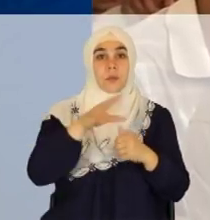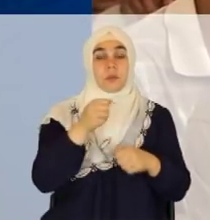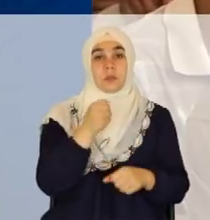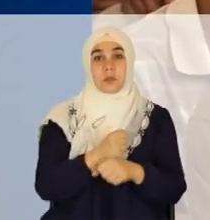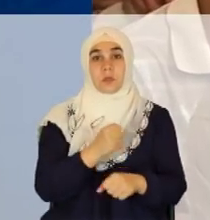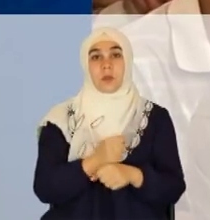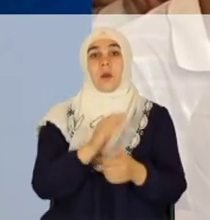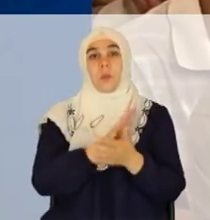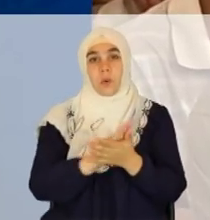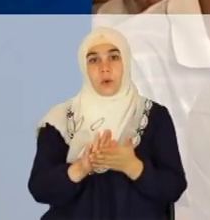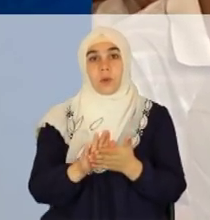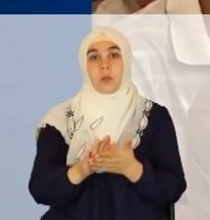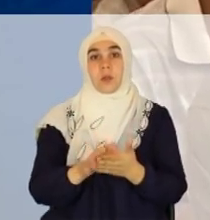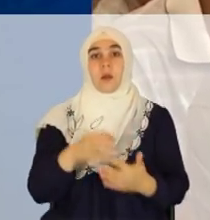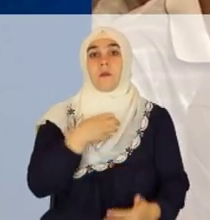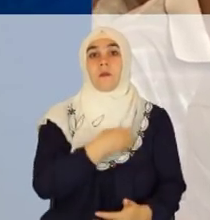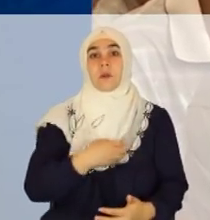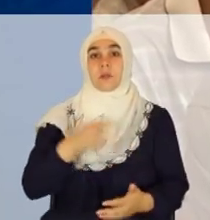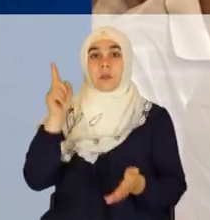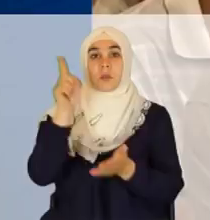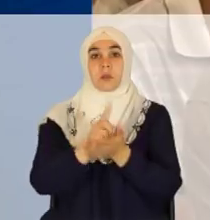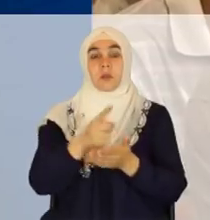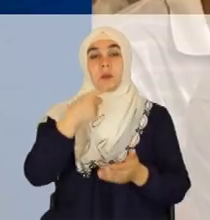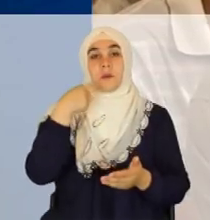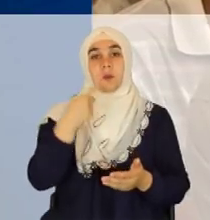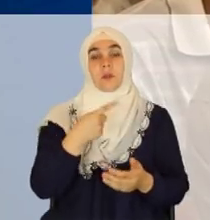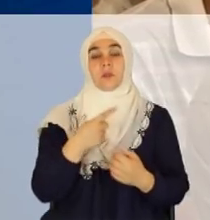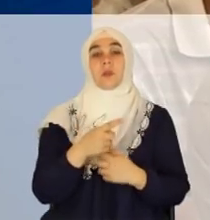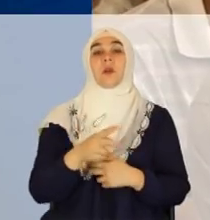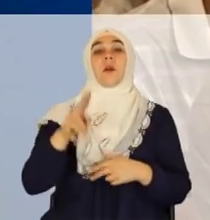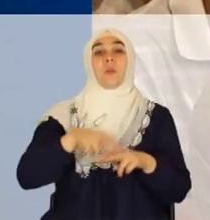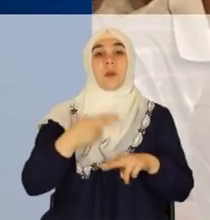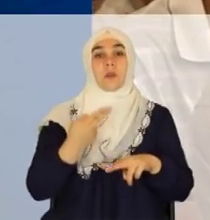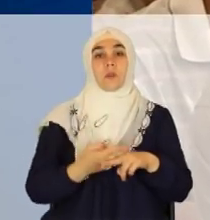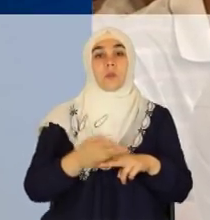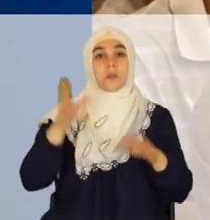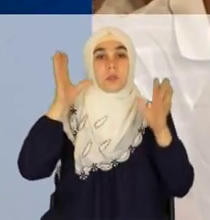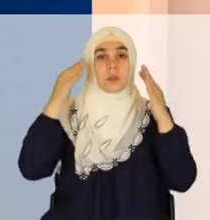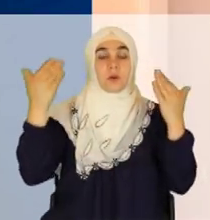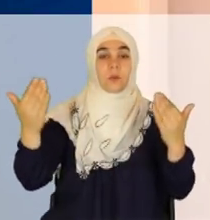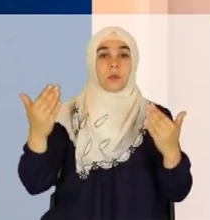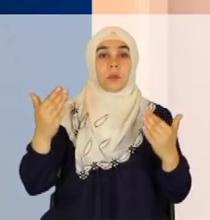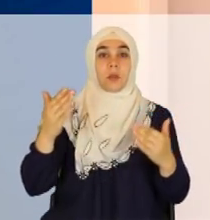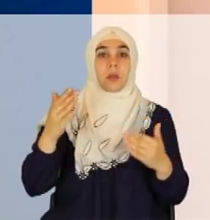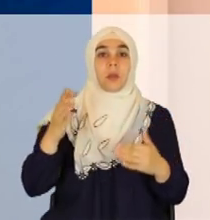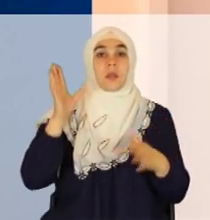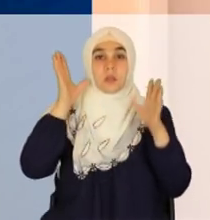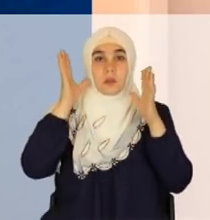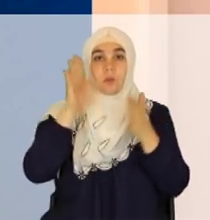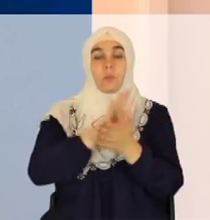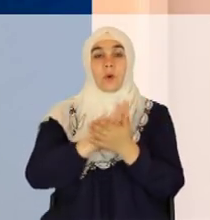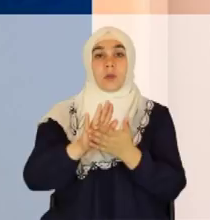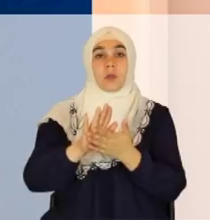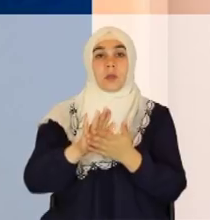de paklik esası şartını koyuyor. Şunun için, İslam paklik dini deyirler